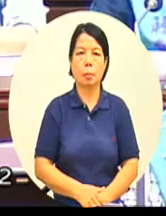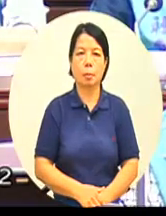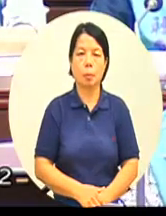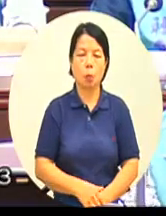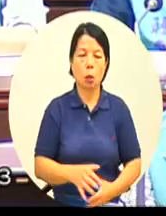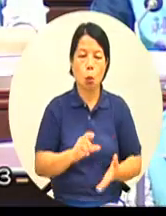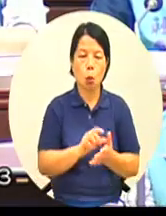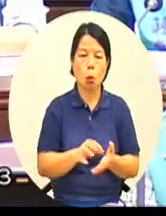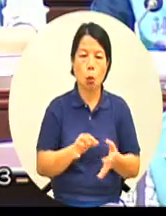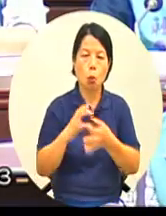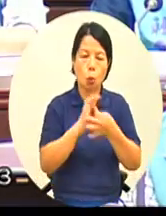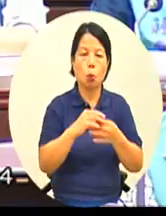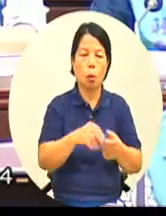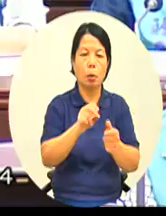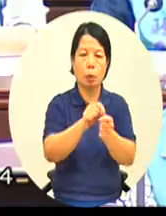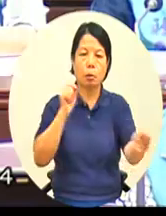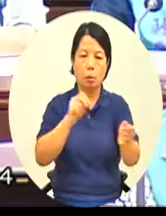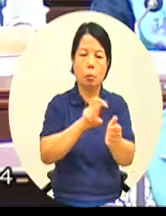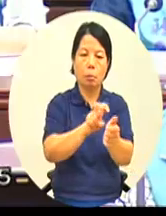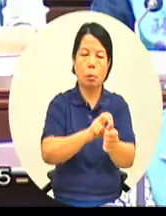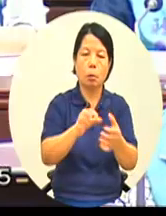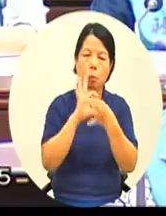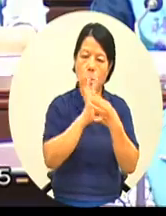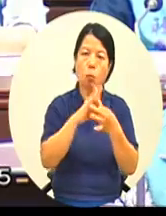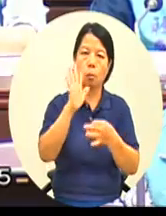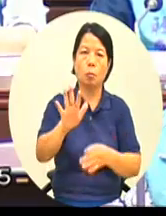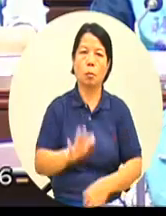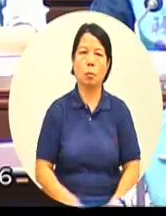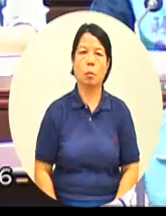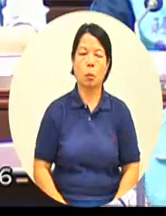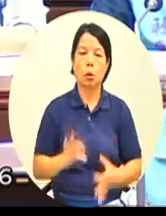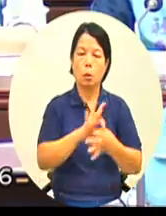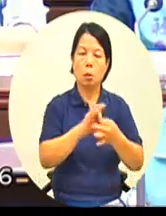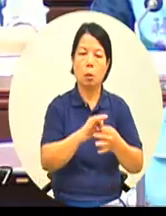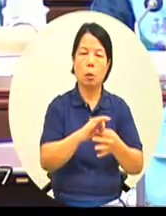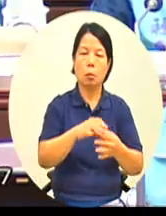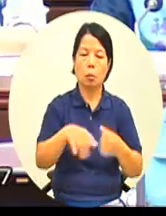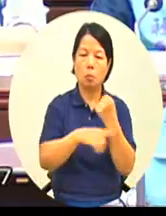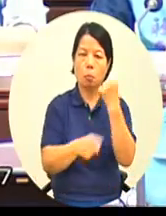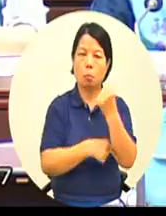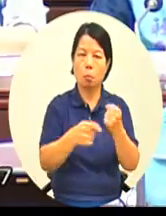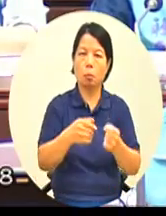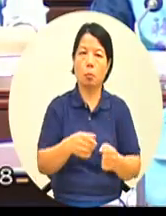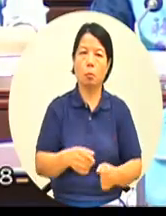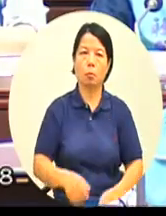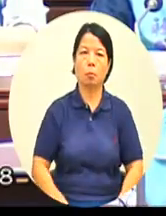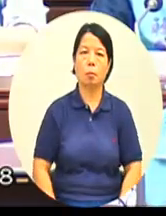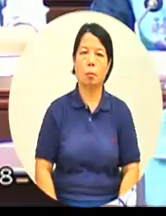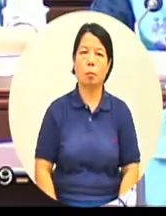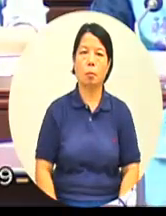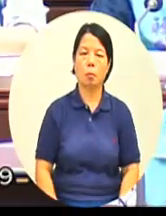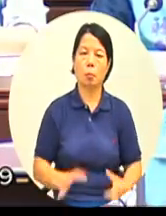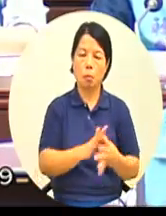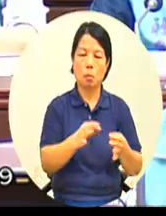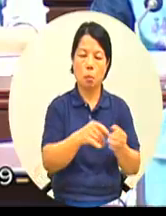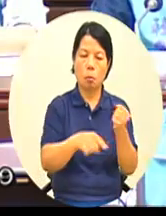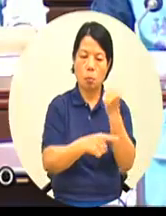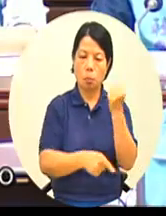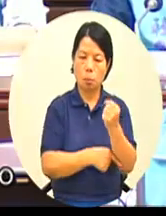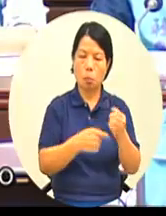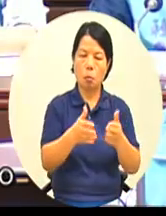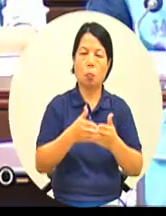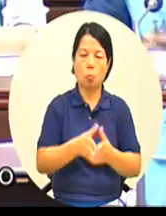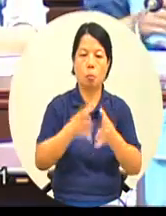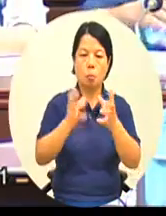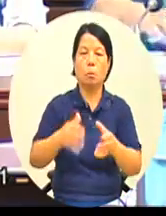跟长照有相关，所以到时候有一些相关的规范，因为 执法都还没有出来，所以